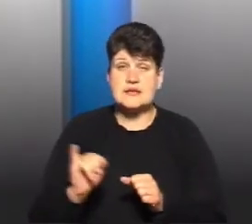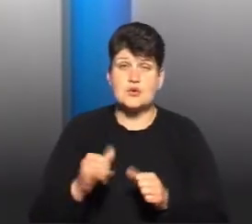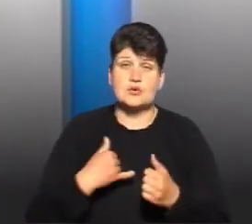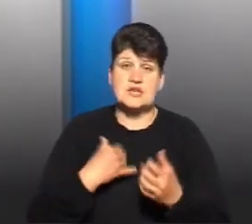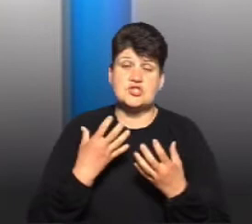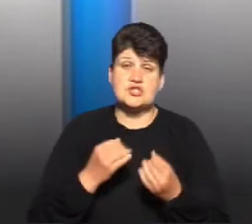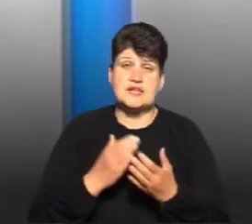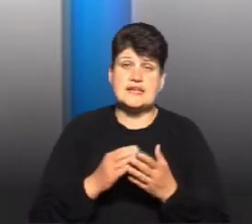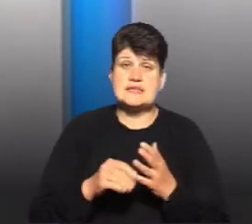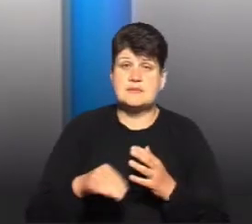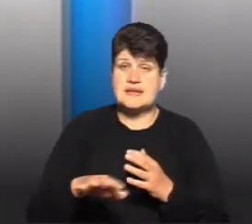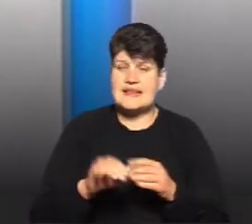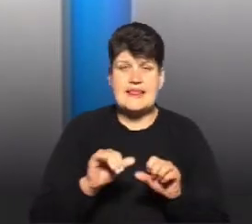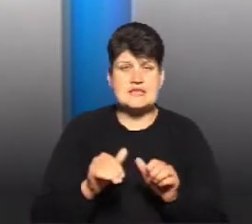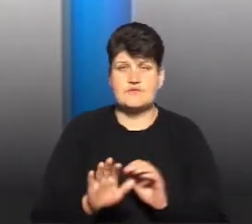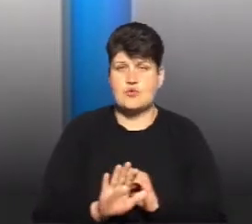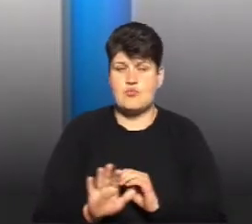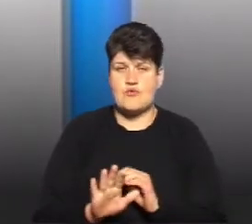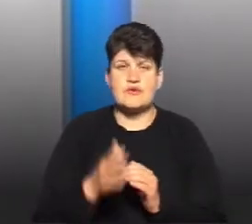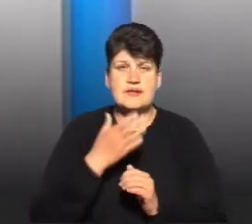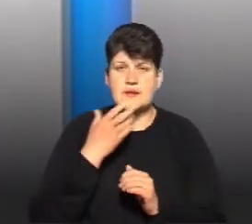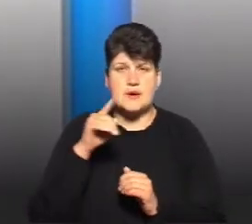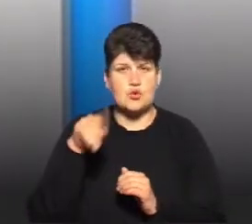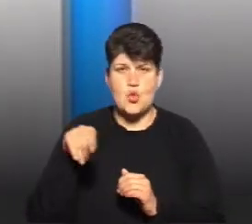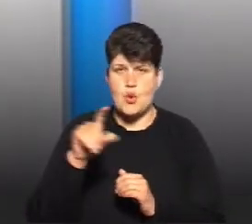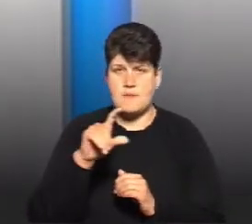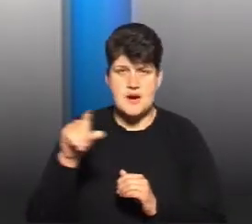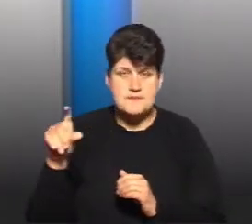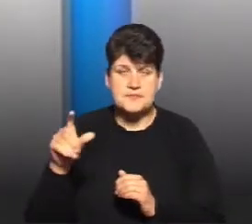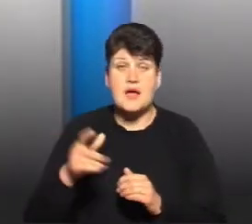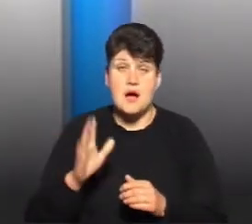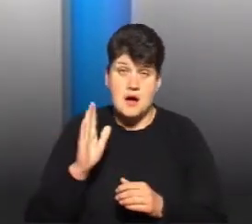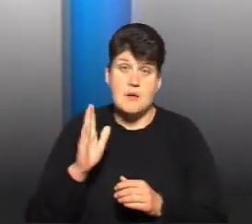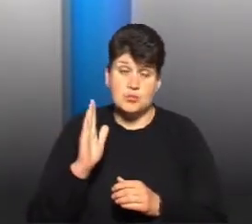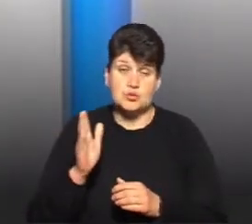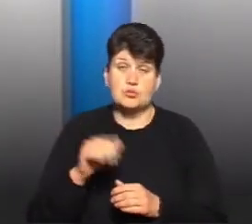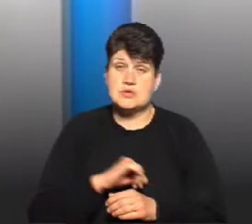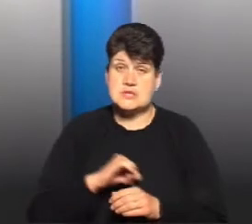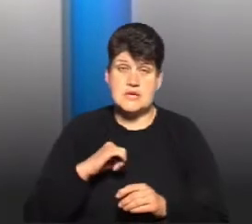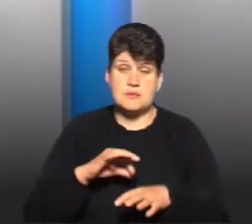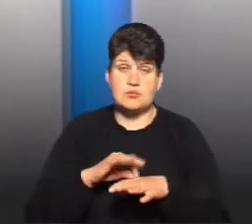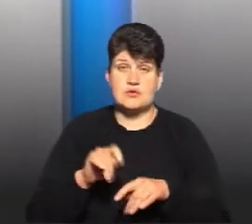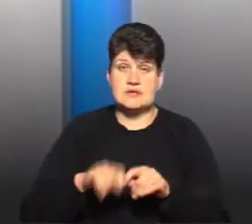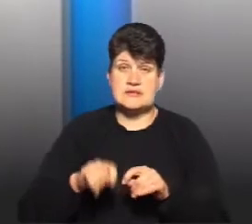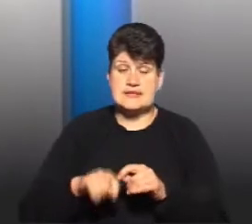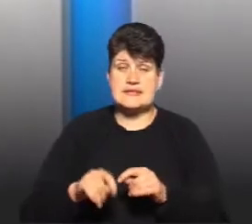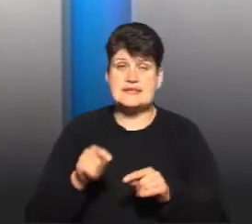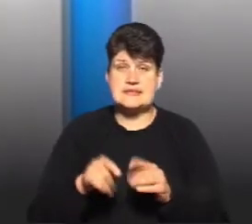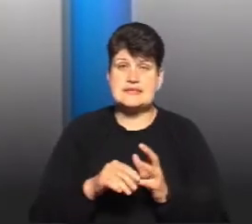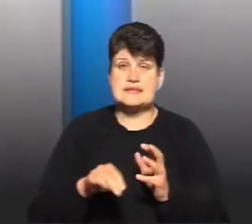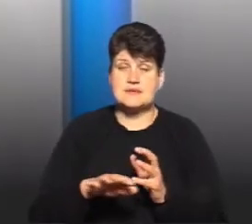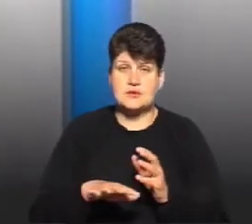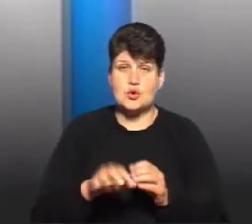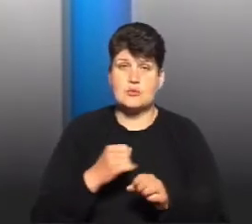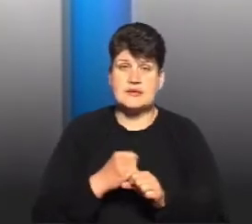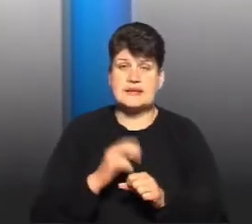не сформовані і не мають кадастрового номера, але в процесі ми будемо самі проводити інвентаризацію цих земельних ділянок, формувати кадастровий номер і